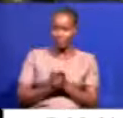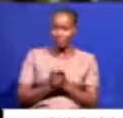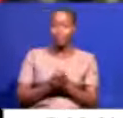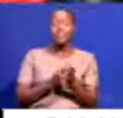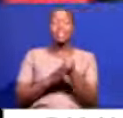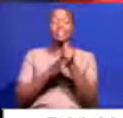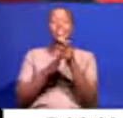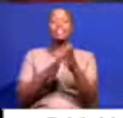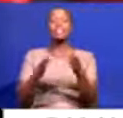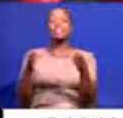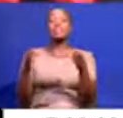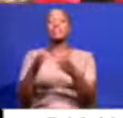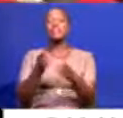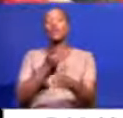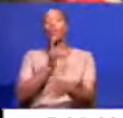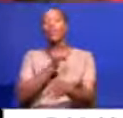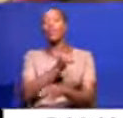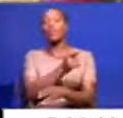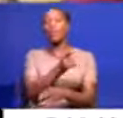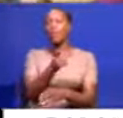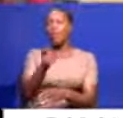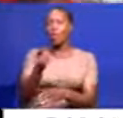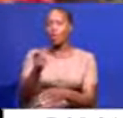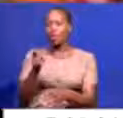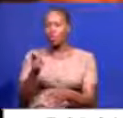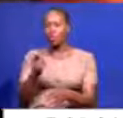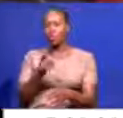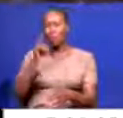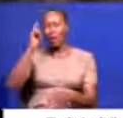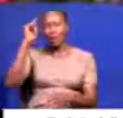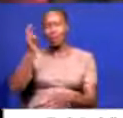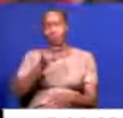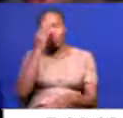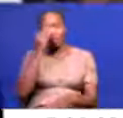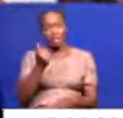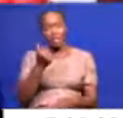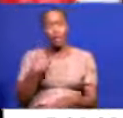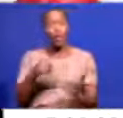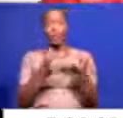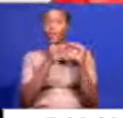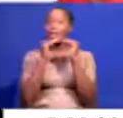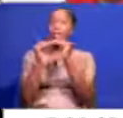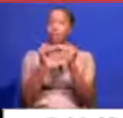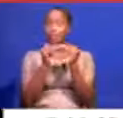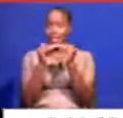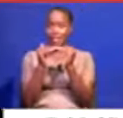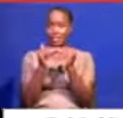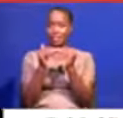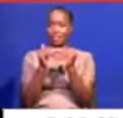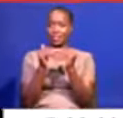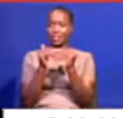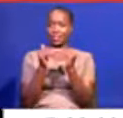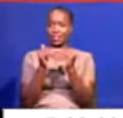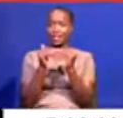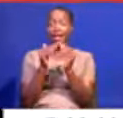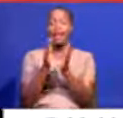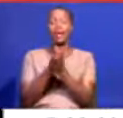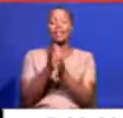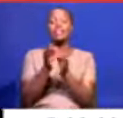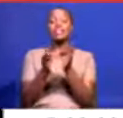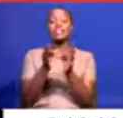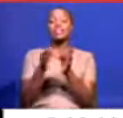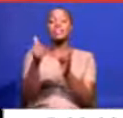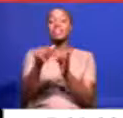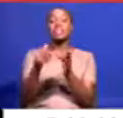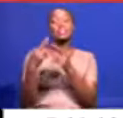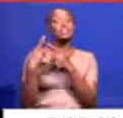Kiongozi huyo wa chama aliwaonya wale wanaokisiwa kuwa waasi. Kwa sababu sisi ni wanademokrasia, na kama kwa jukumu